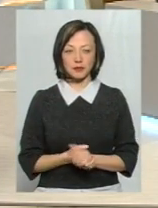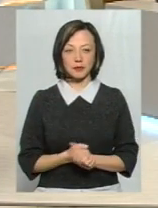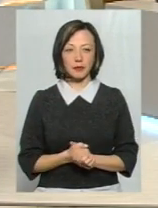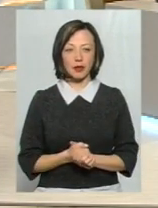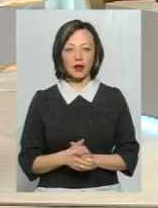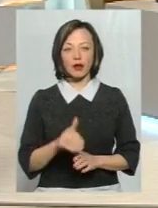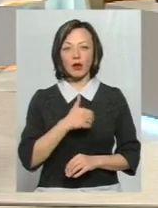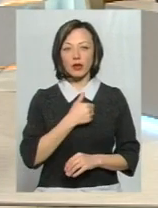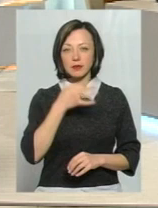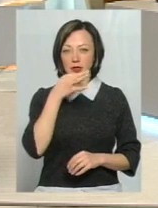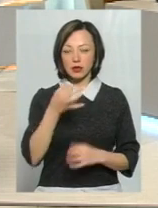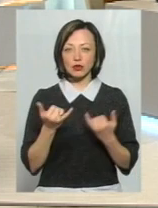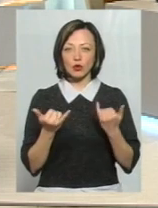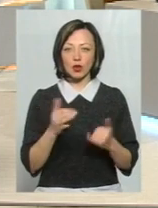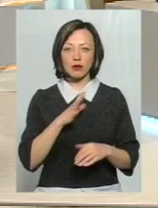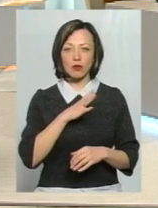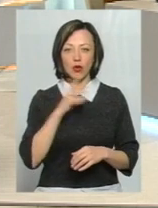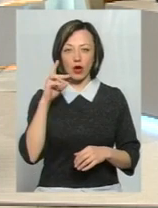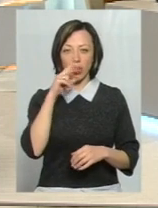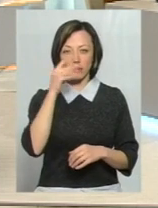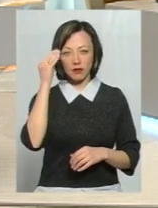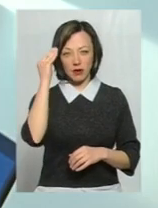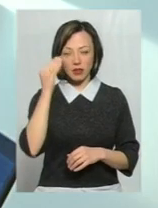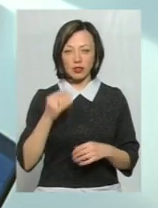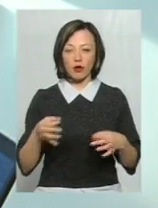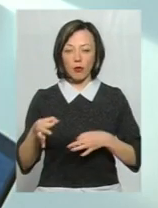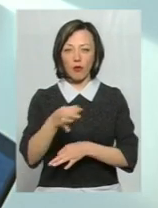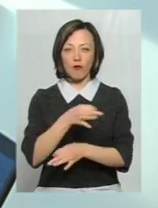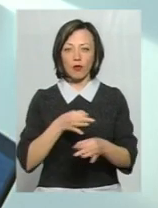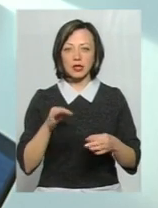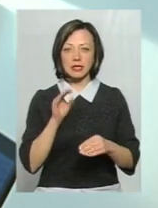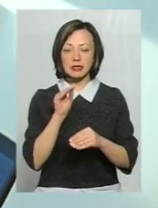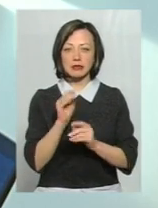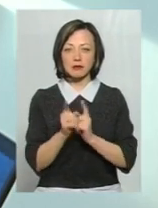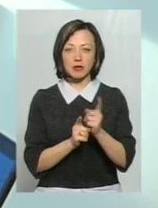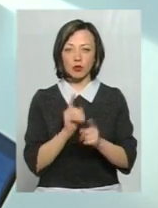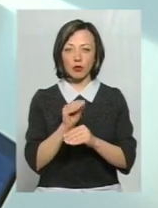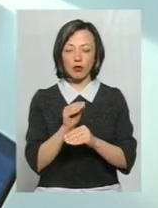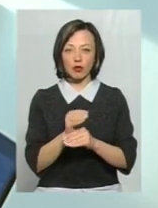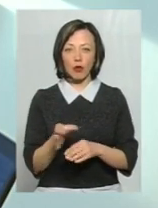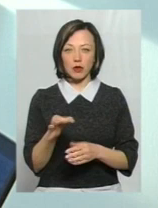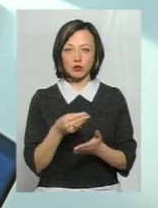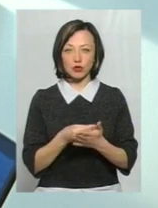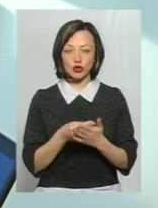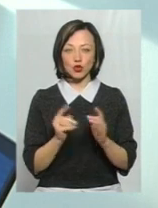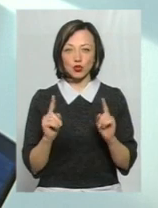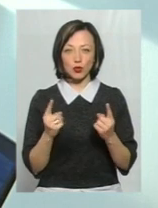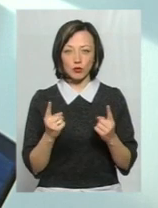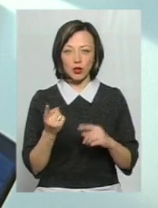сказати, що сьогодні було хибне враження, яке складалося на обговоренні змін доповнення до бюджету, обласного бюджету. Чому? Тому